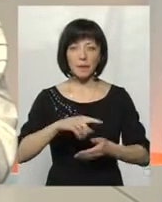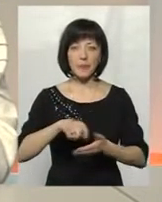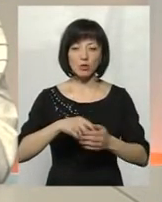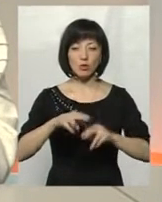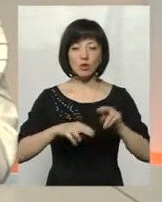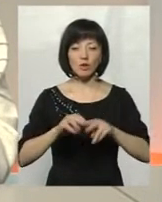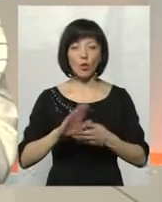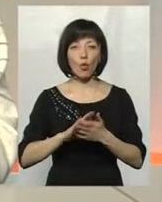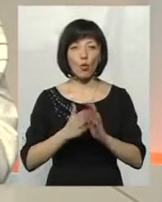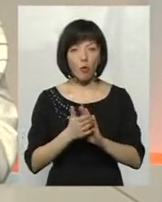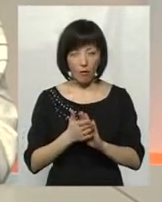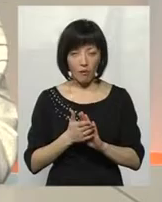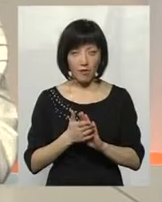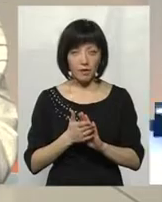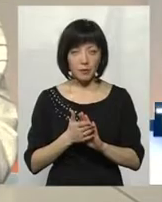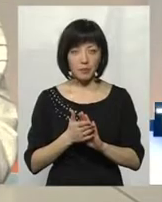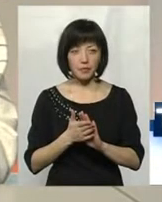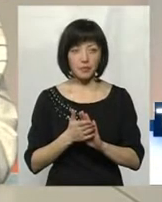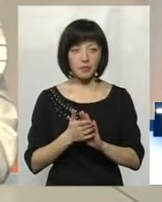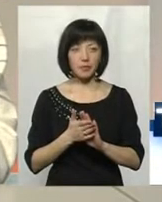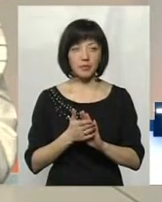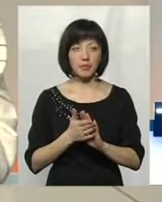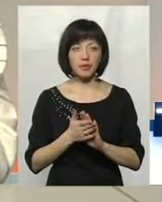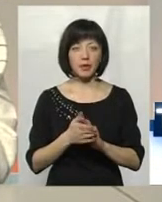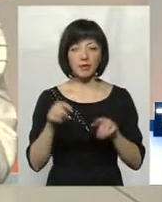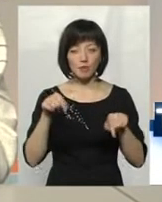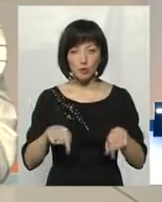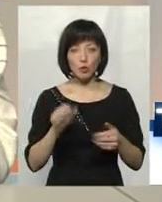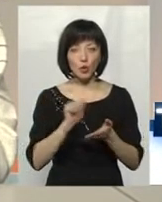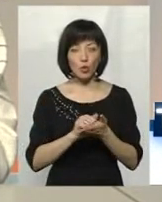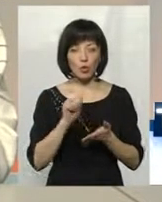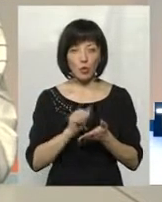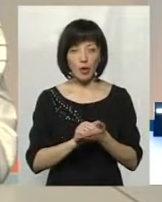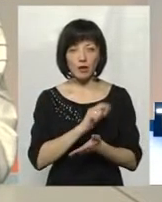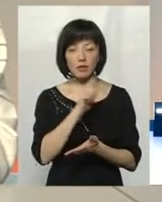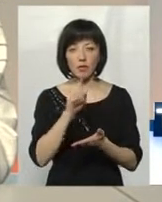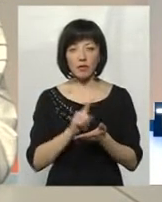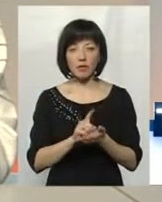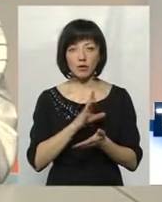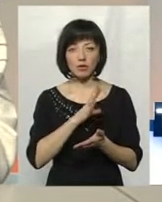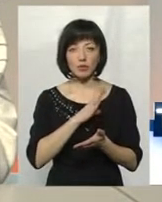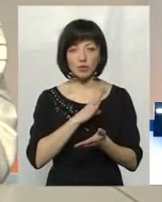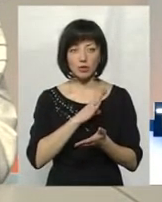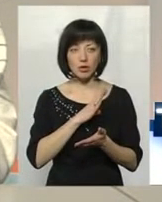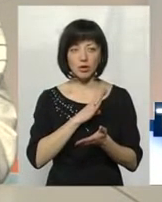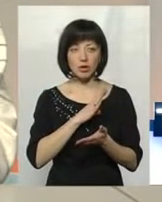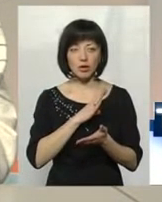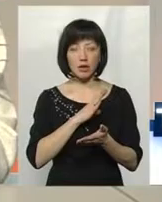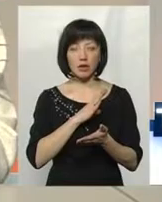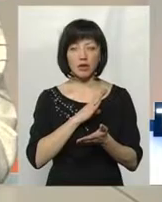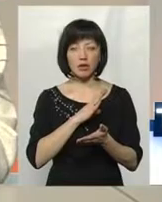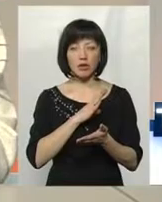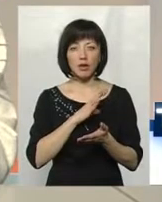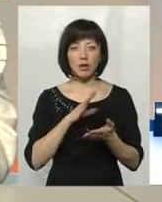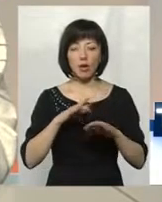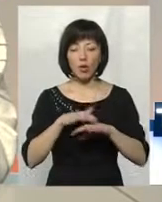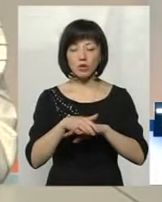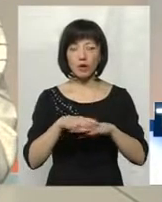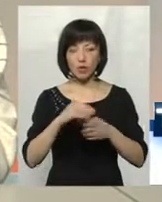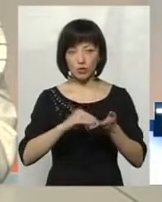обмежень, і під ці містобудівні умови і обмеження повинен бути зданий архітектором містобудівний розрахунок.